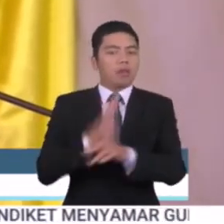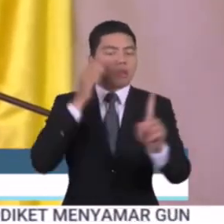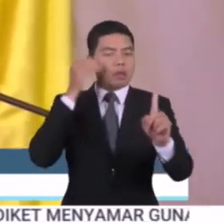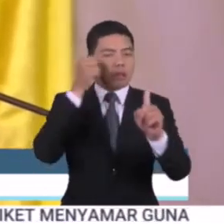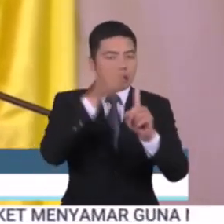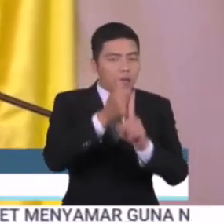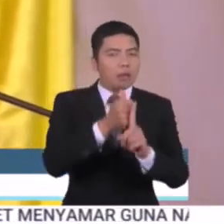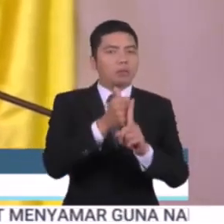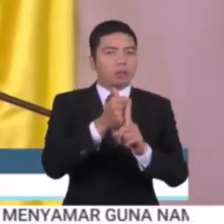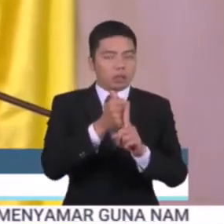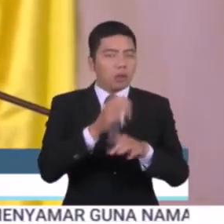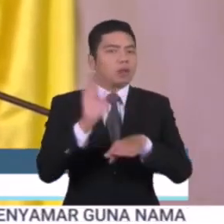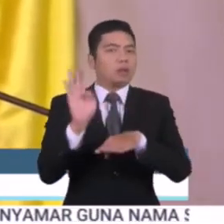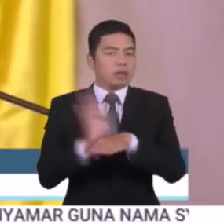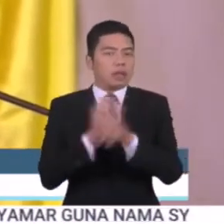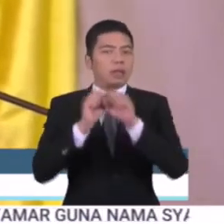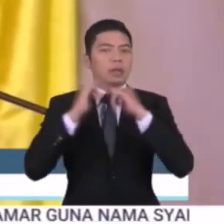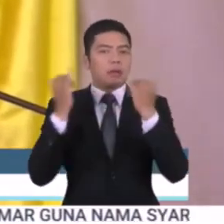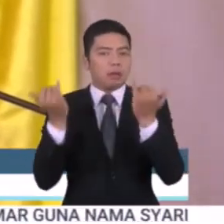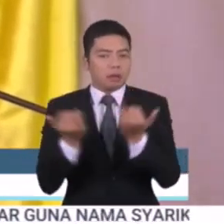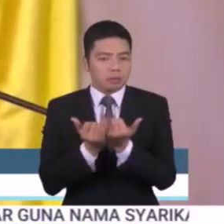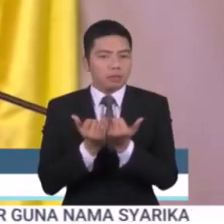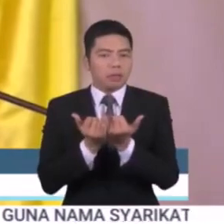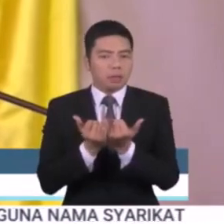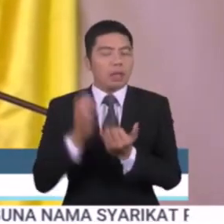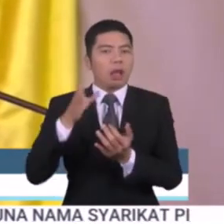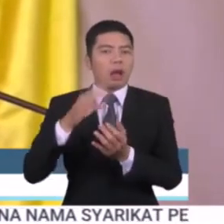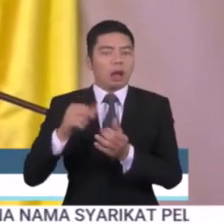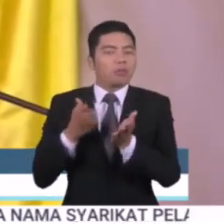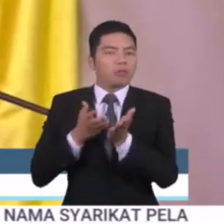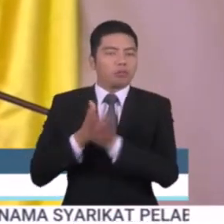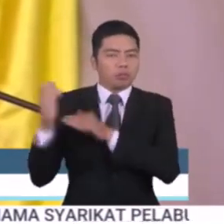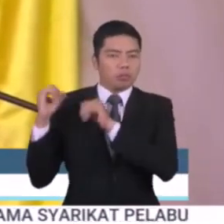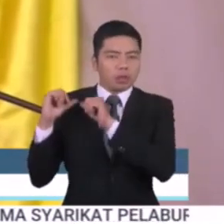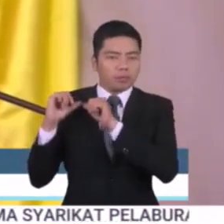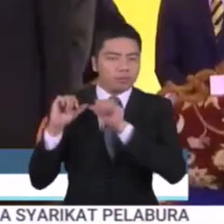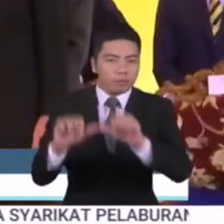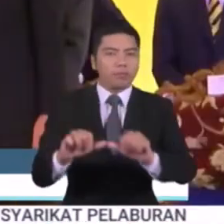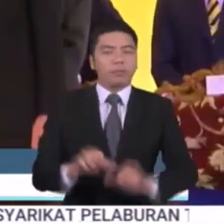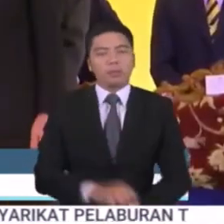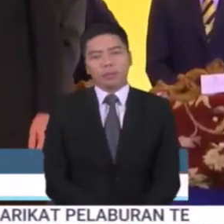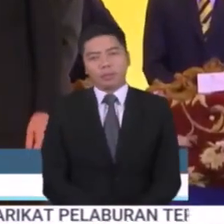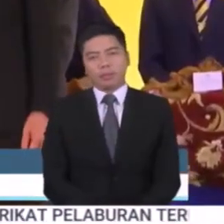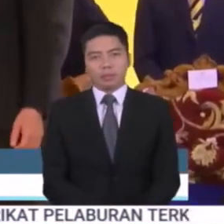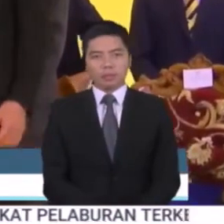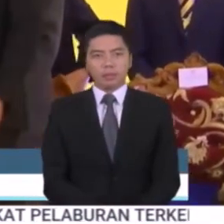undang-undang syarikat dan pelaksanaan amalan korporat yang terus dan bertanggungjawab.